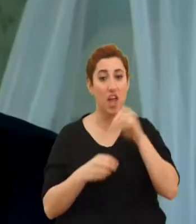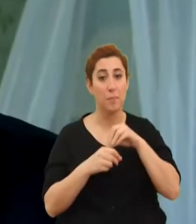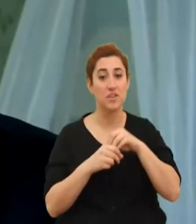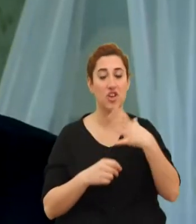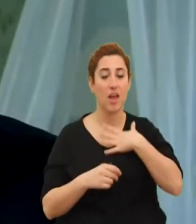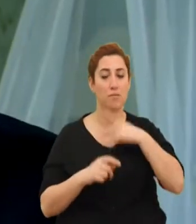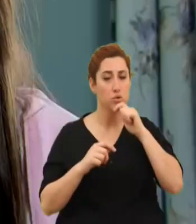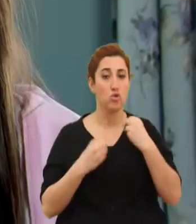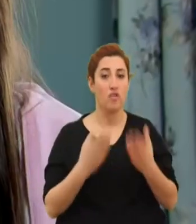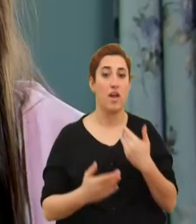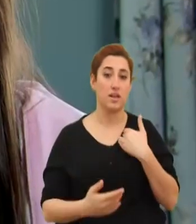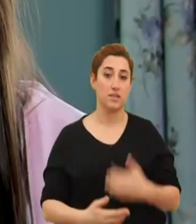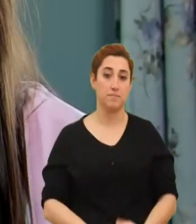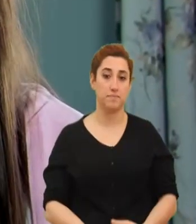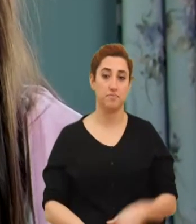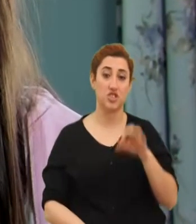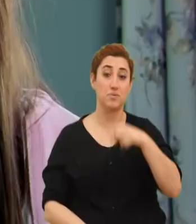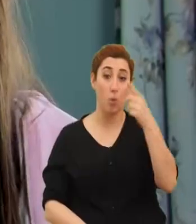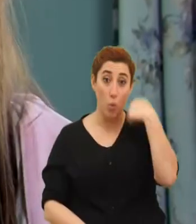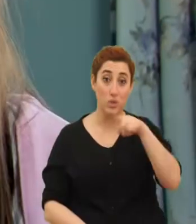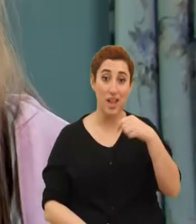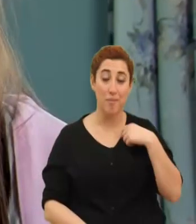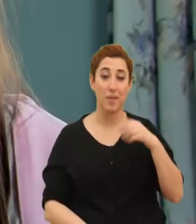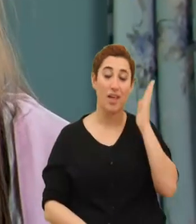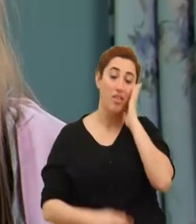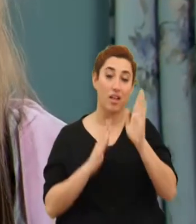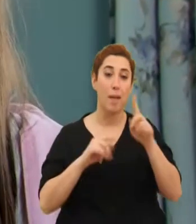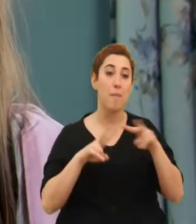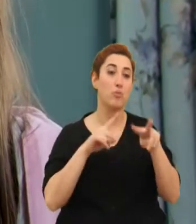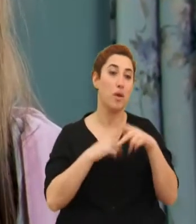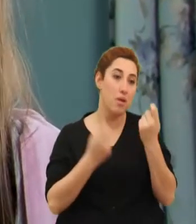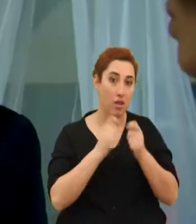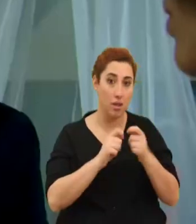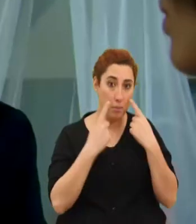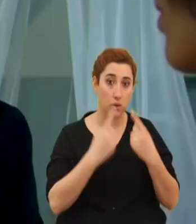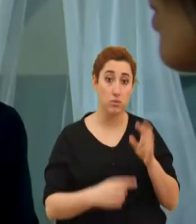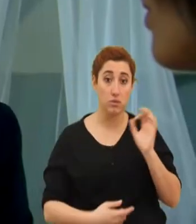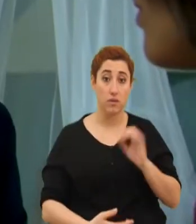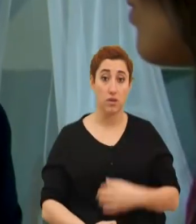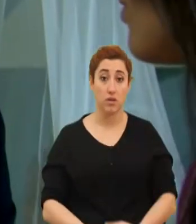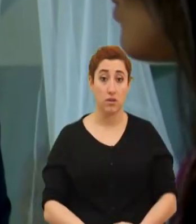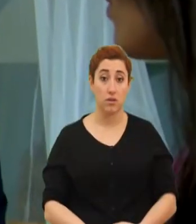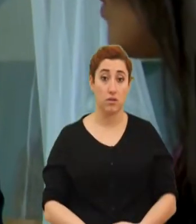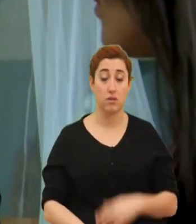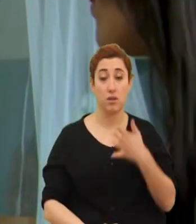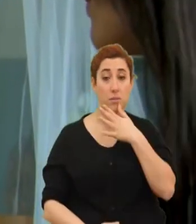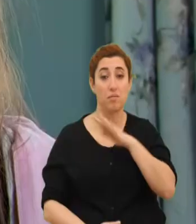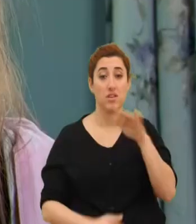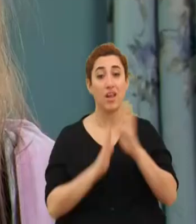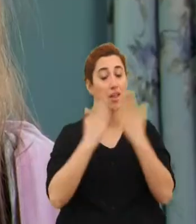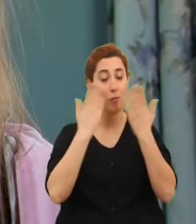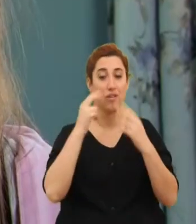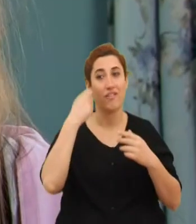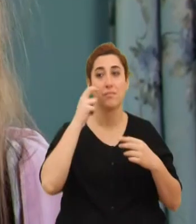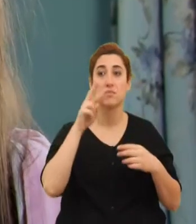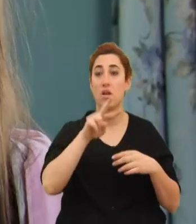diye kendi kendime söz verdim. Şimdi sen o yüzden mi yatana kadar hep Mahmut Kemal'le ilgileniyordun? Ne bileyim ben işte, kitap